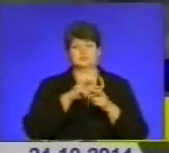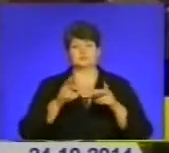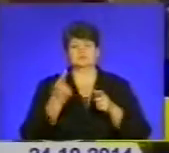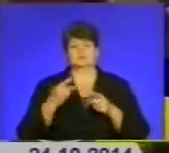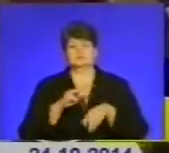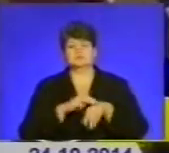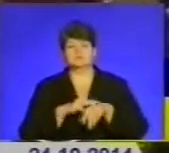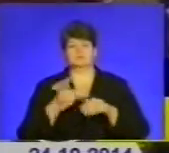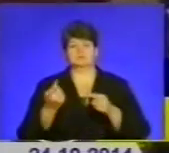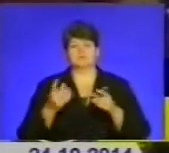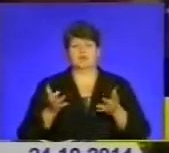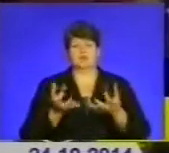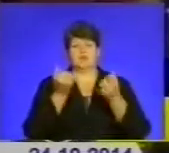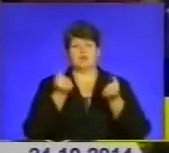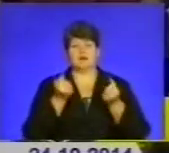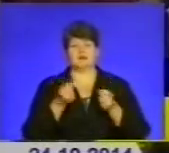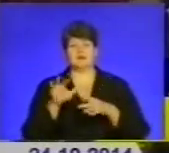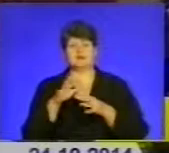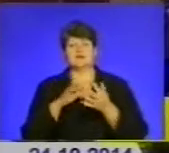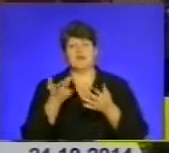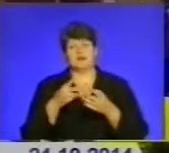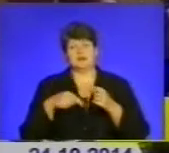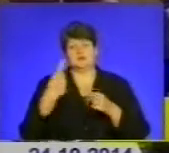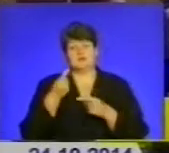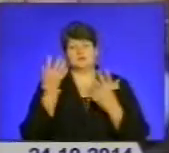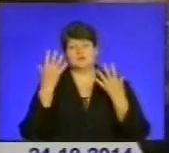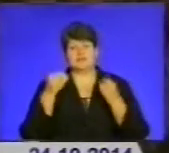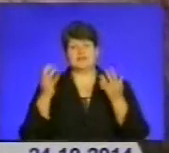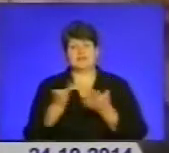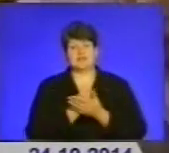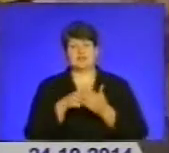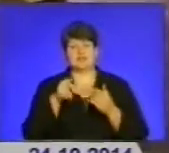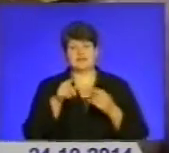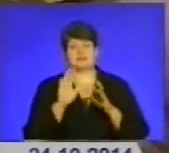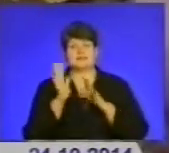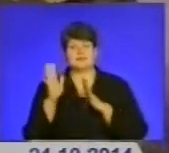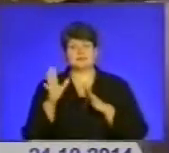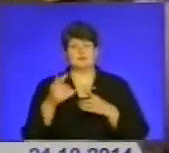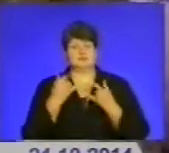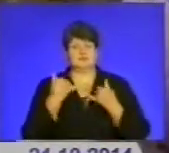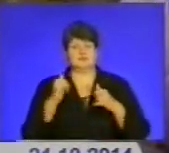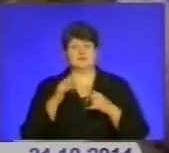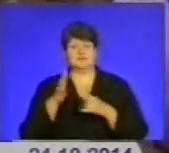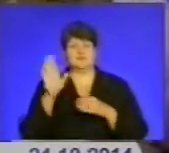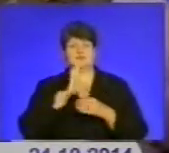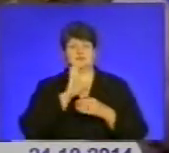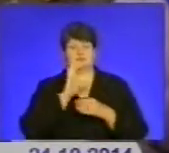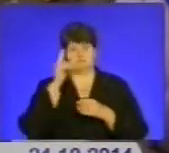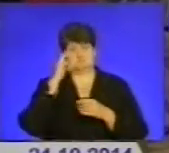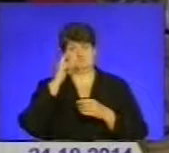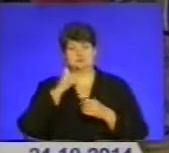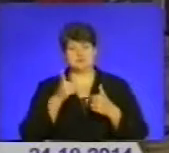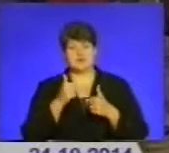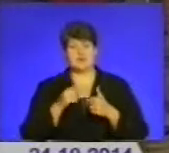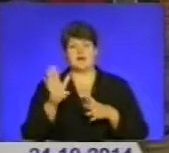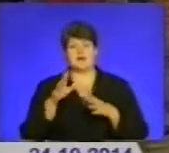села. Проте малеча не розгубилася і наступного дня знайшла вихід із лісу. Правоохоронців зворушила мужність та розсудливість Тетянки, а її слова, що спала